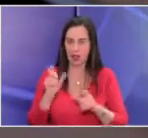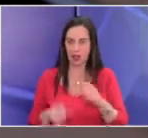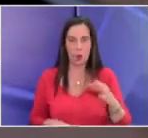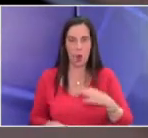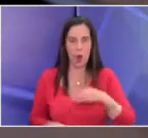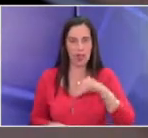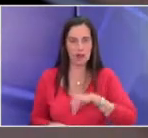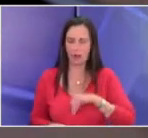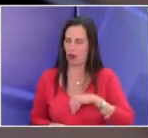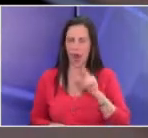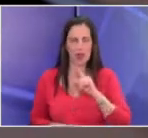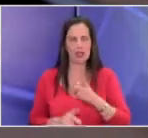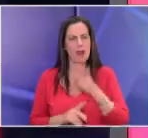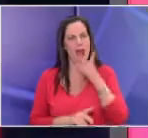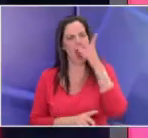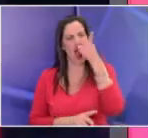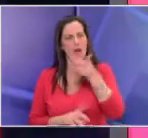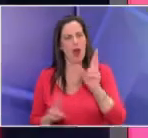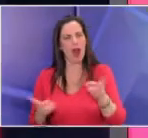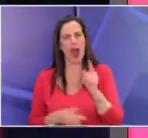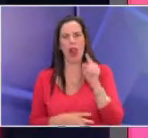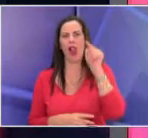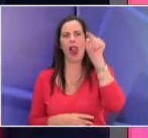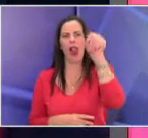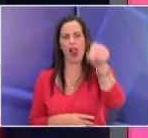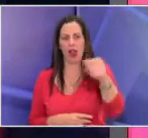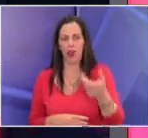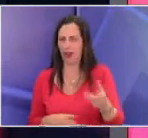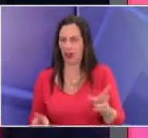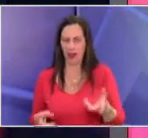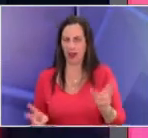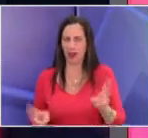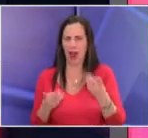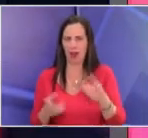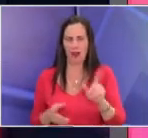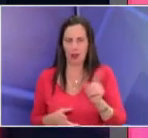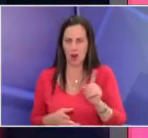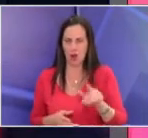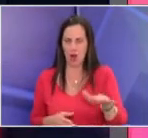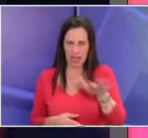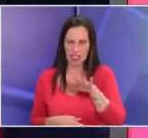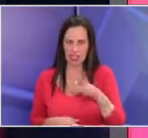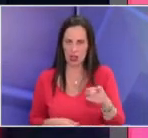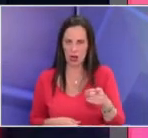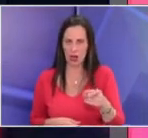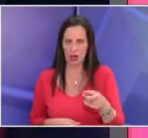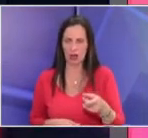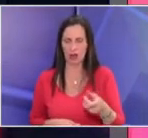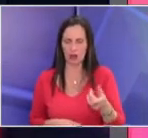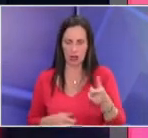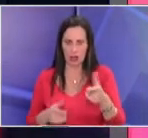פה, מה הייתה אגב, אתם יודעים, זה לא מספיק חבר'ה. אני מזכיר את המספר,